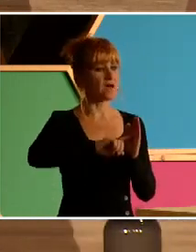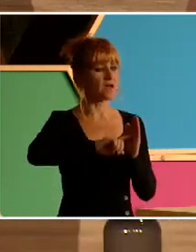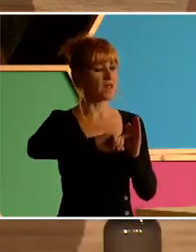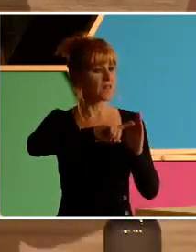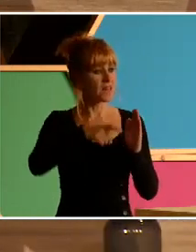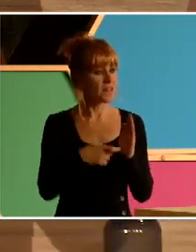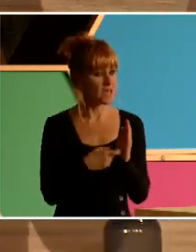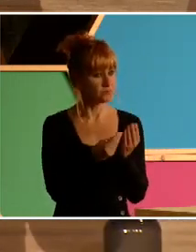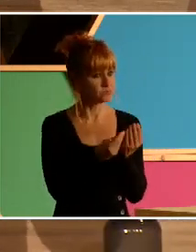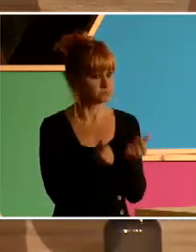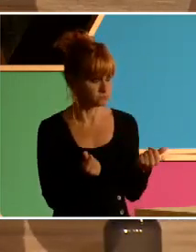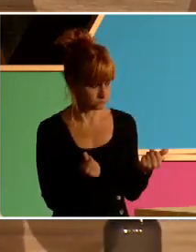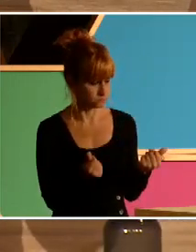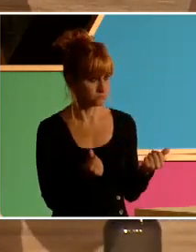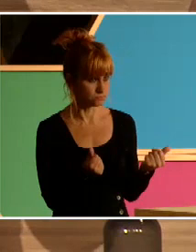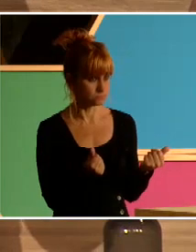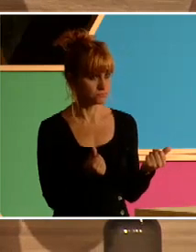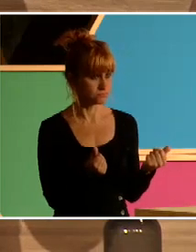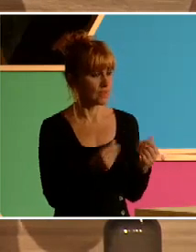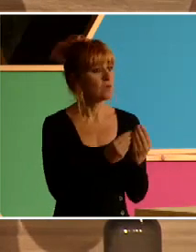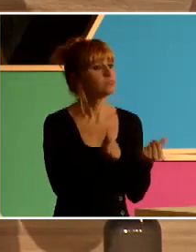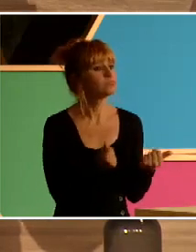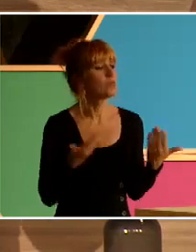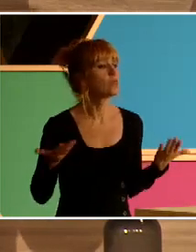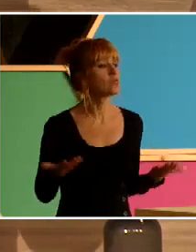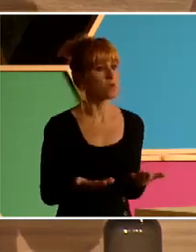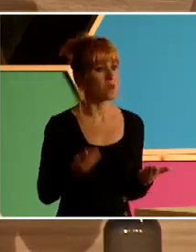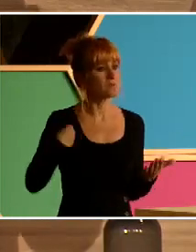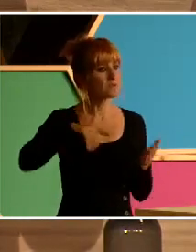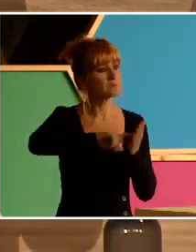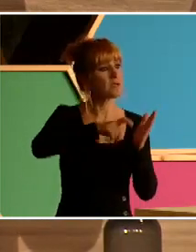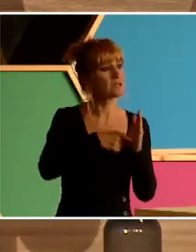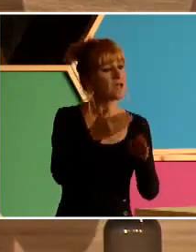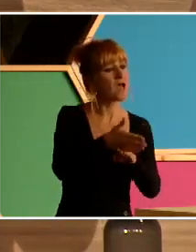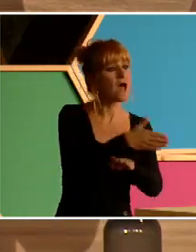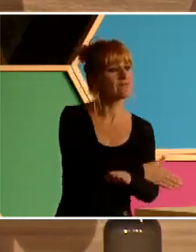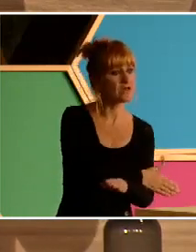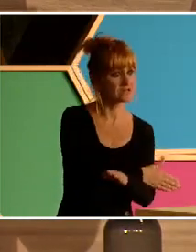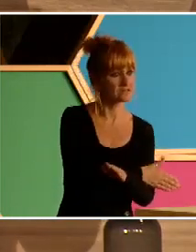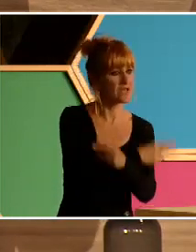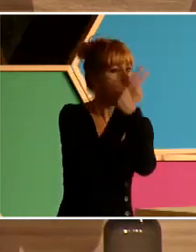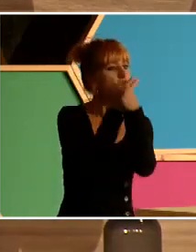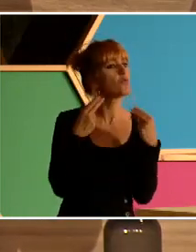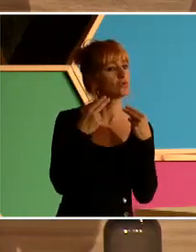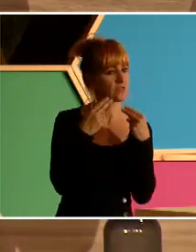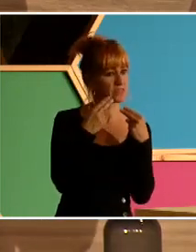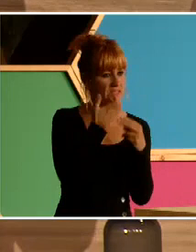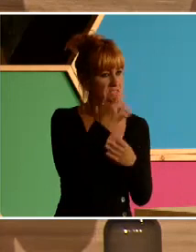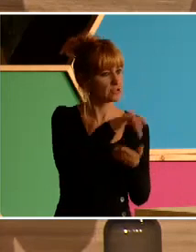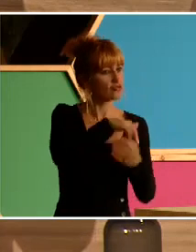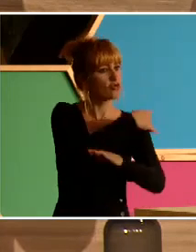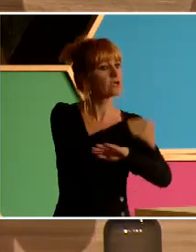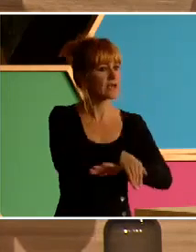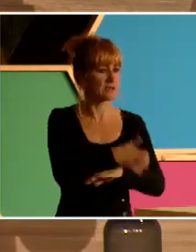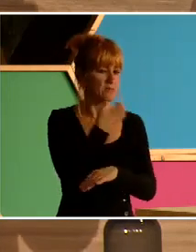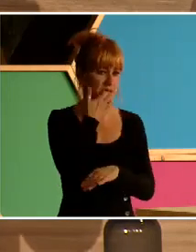reformes que van servir per amordaçar-nos quan es vam sortir al carrer. Tant les reformes del Codi Penal, que